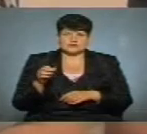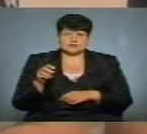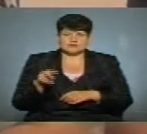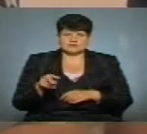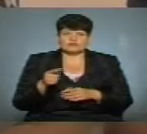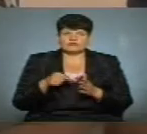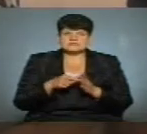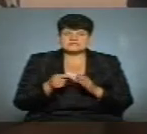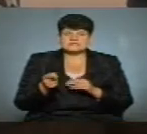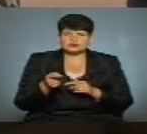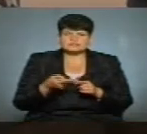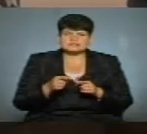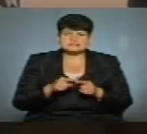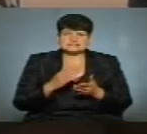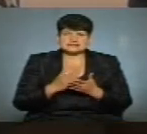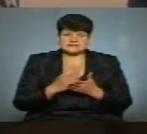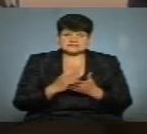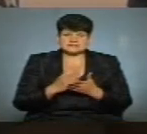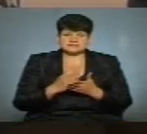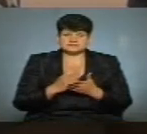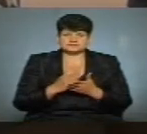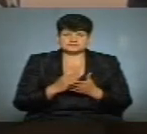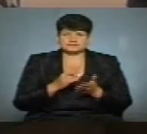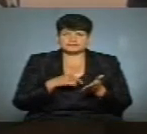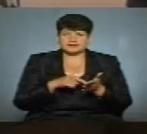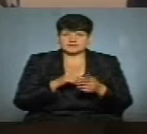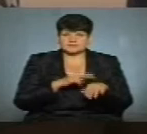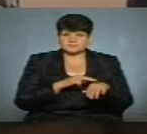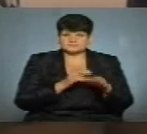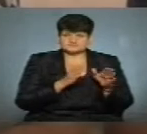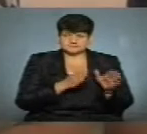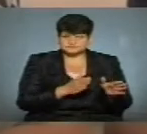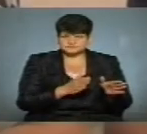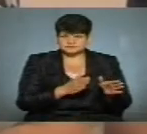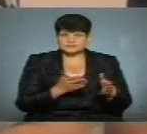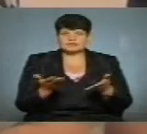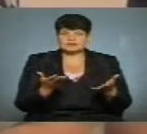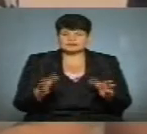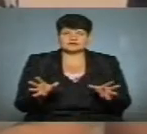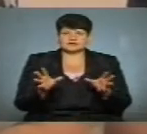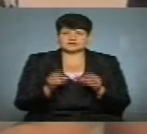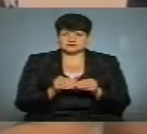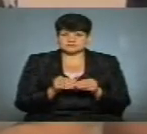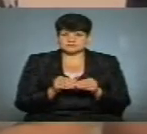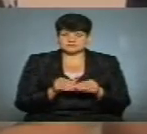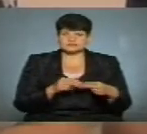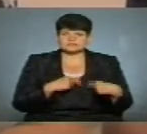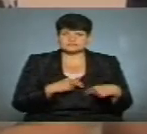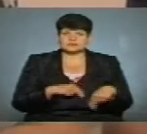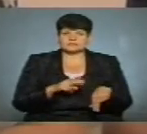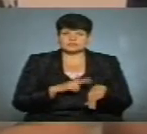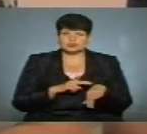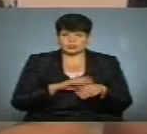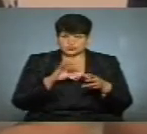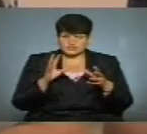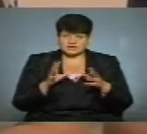Тернополі це є муніципальна варта, які разом з працівниками поліції